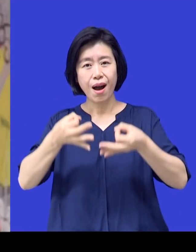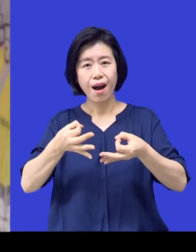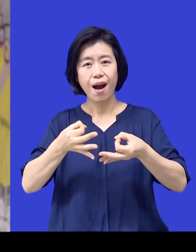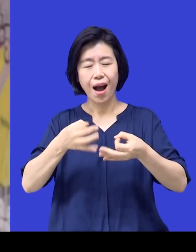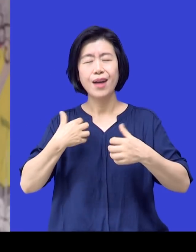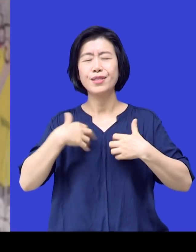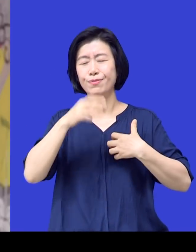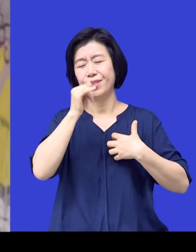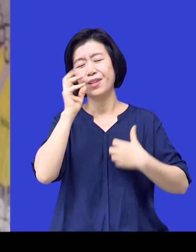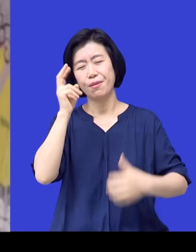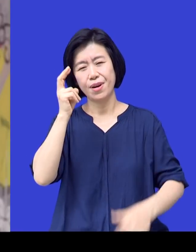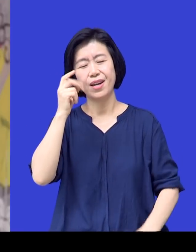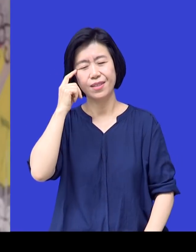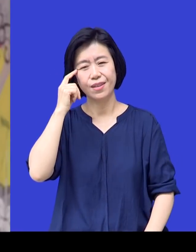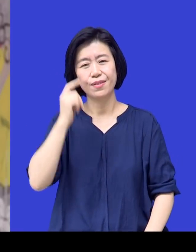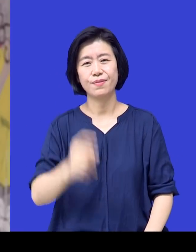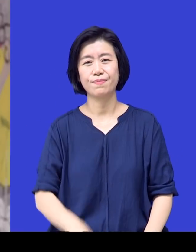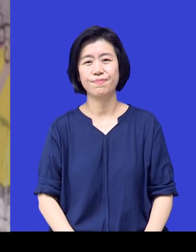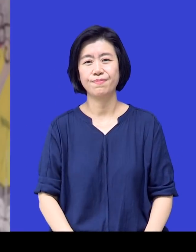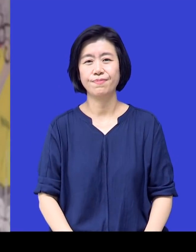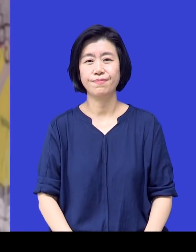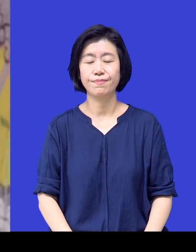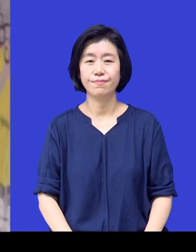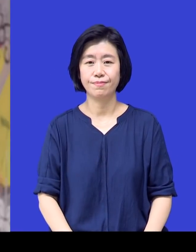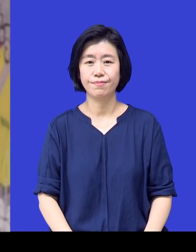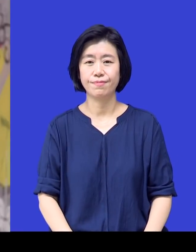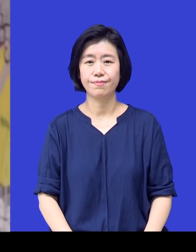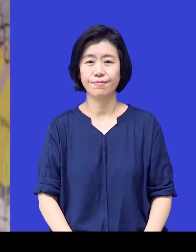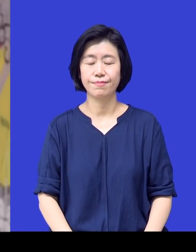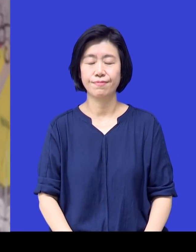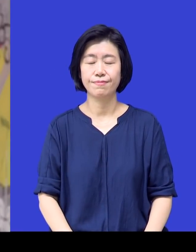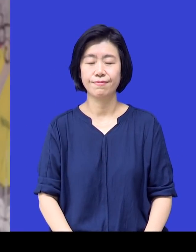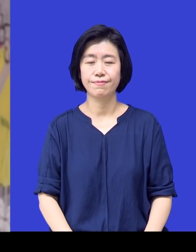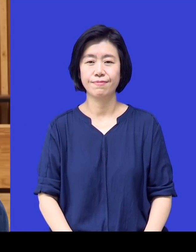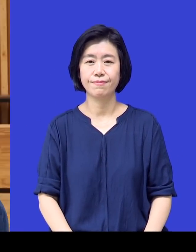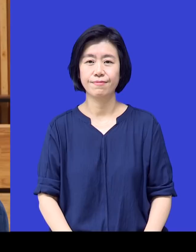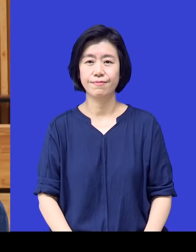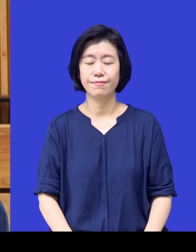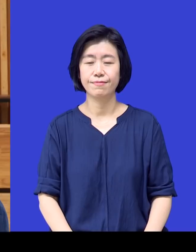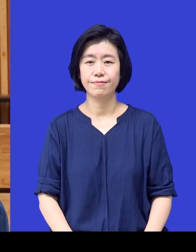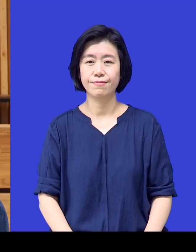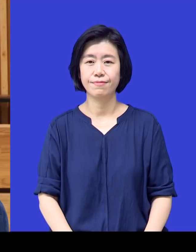하는 그것에 늘 취해 사는 사람이 되었어요.